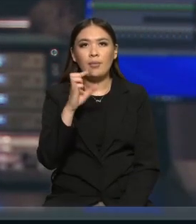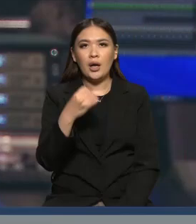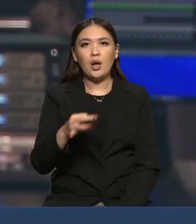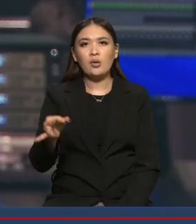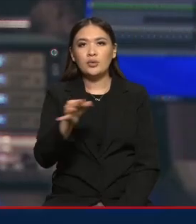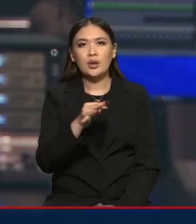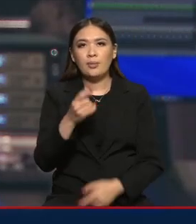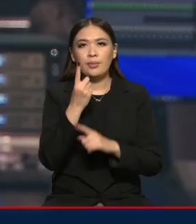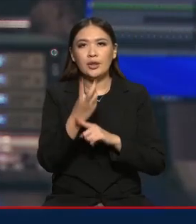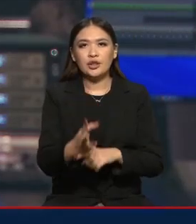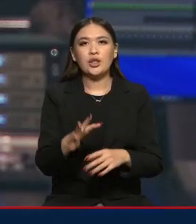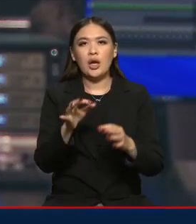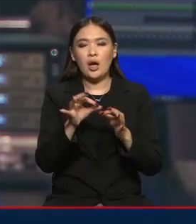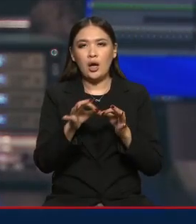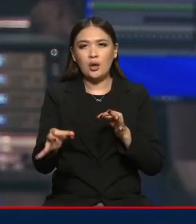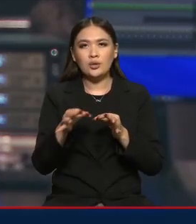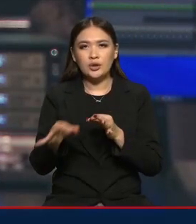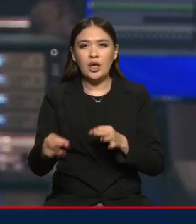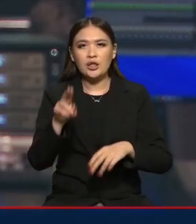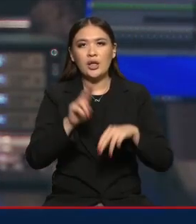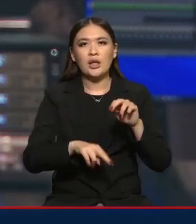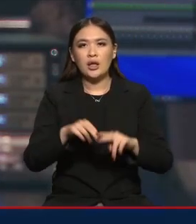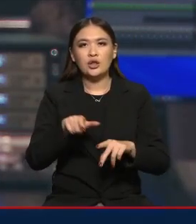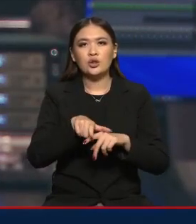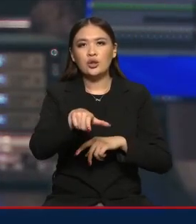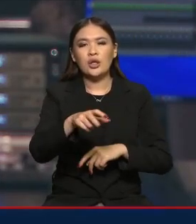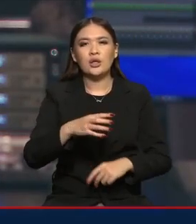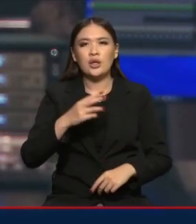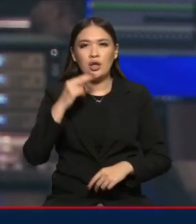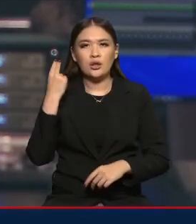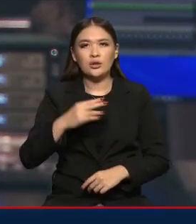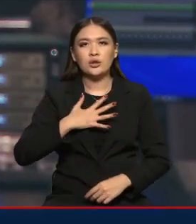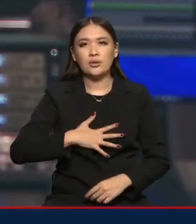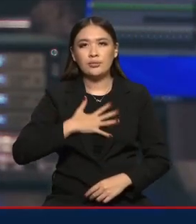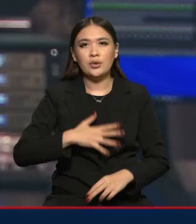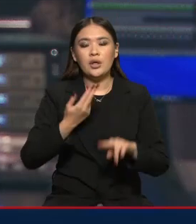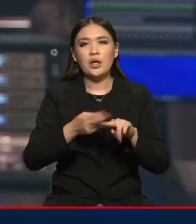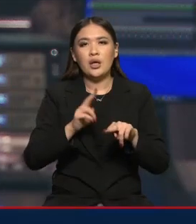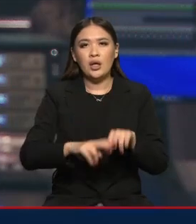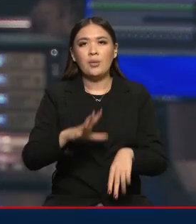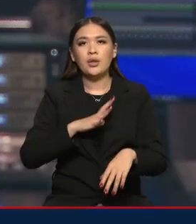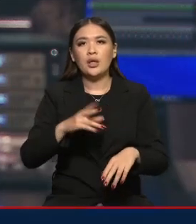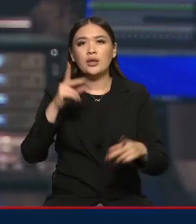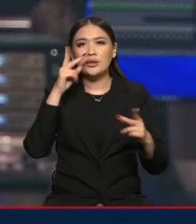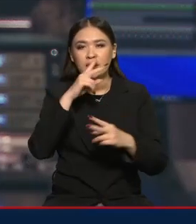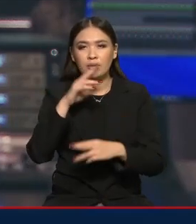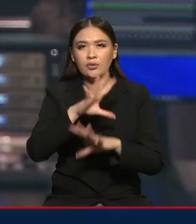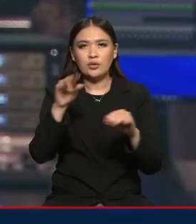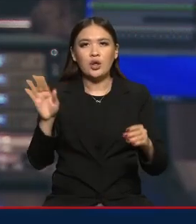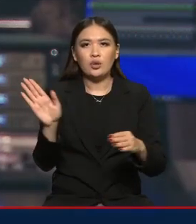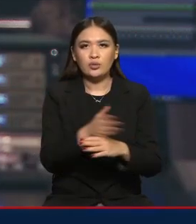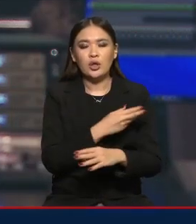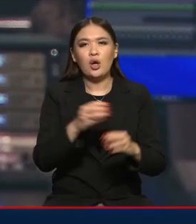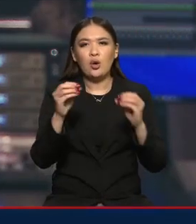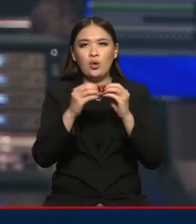Абай облысындағы бірнеше ауданда салынған жолдар сапасы боп шықты. Енді мердігерге кеткен кемшілікті жоюға 10 күн